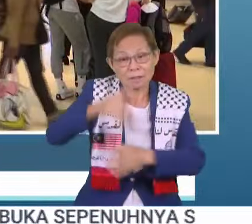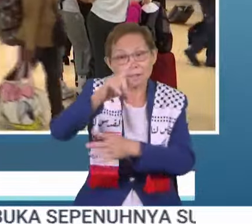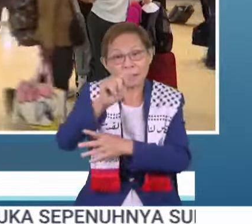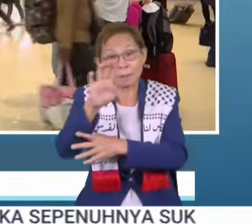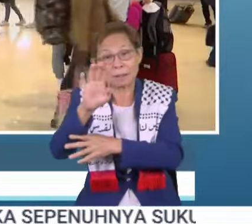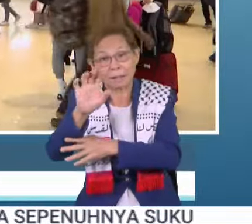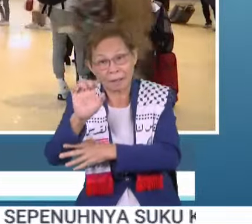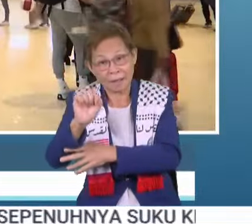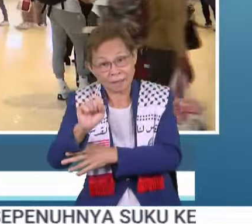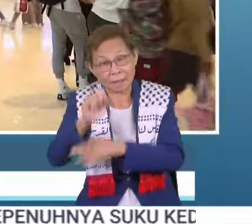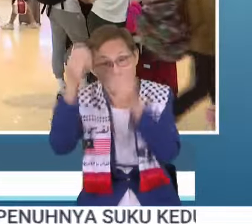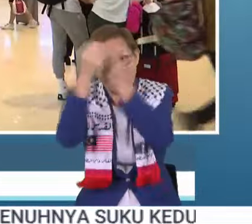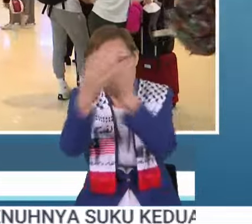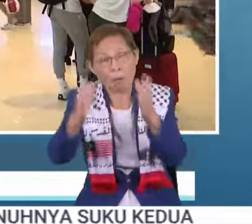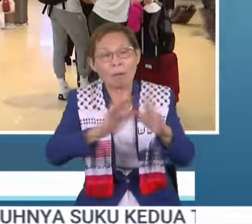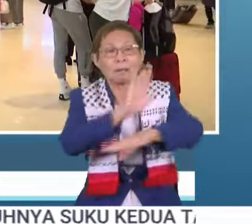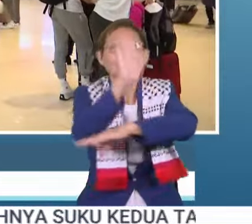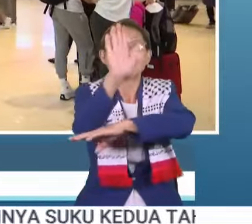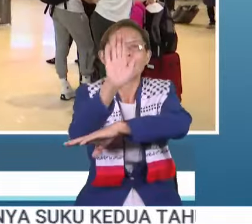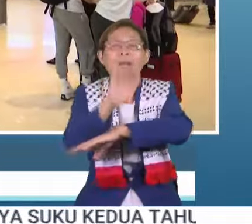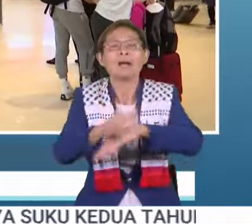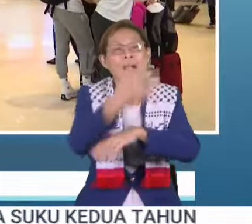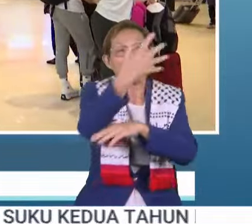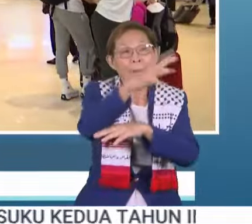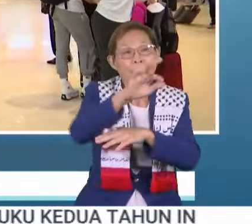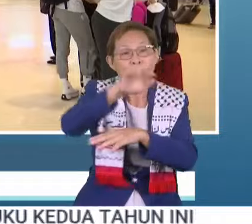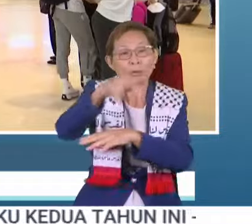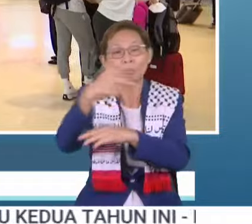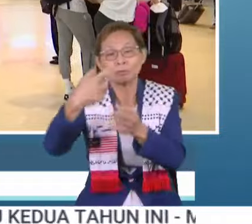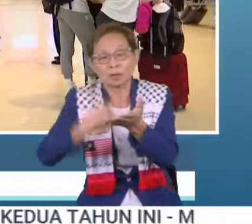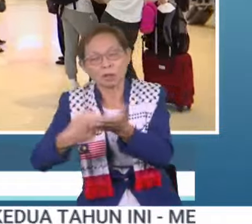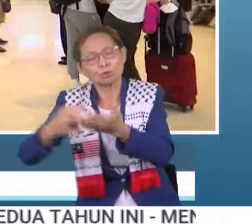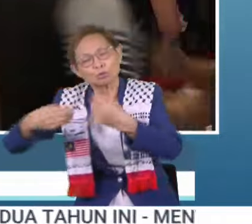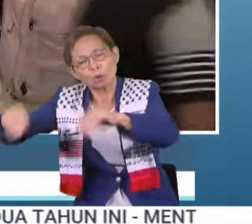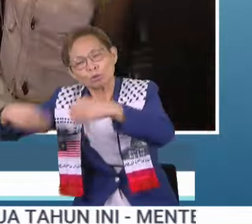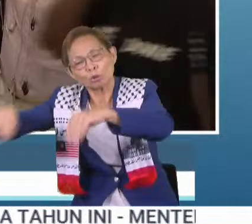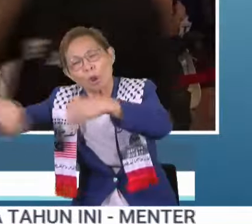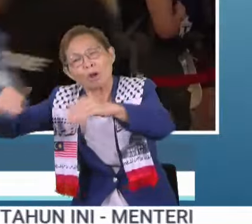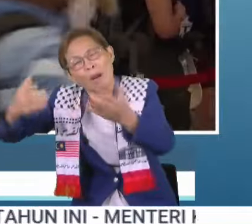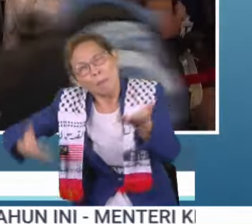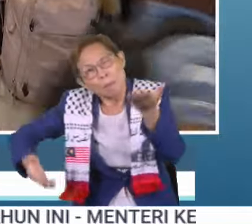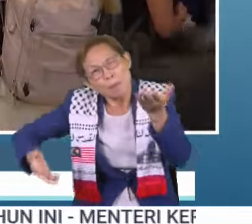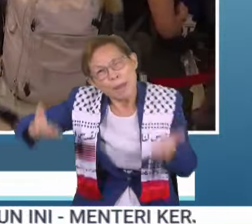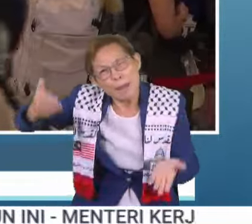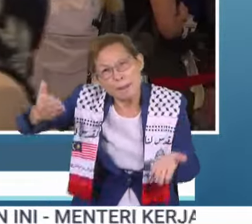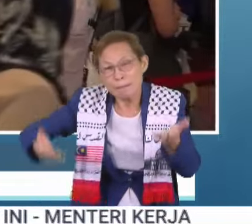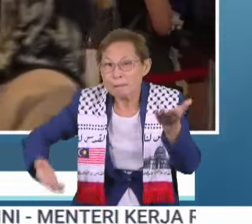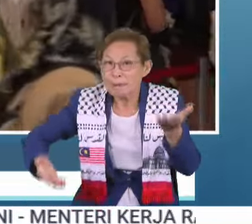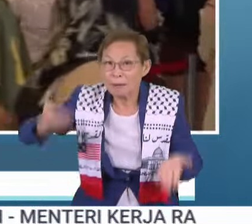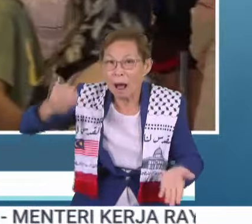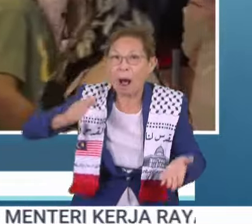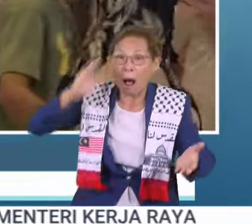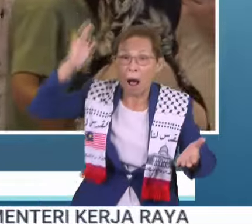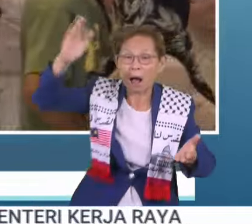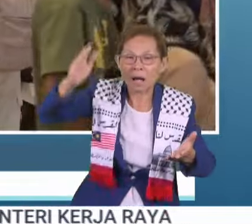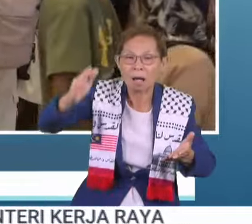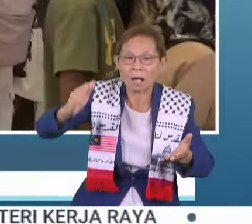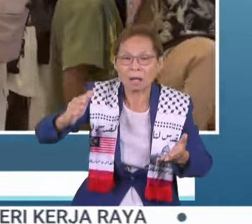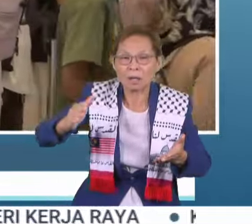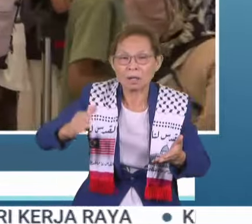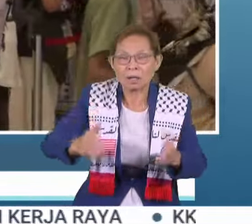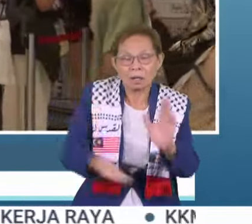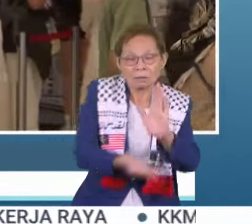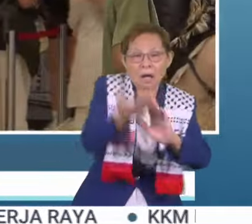memaklumkan setakat tengah hari tadi sebanyak 15,000 tiket sudah terjual dan dijangkakan akan meningkat